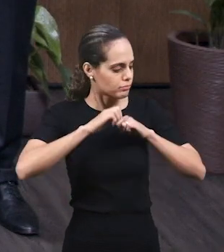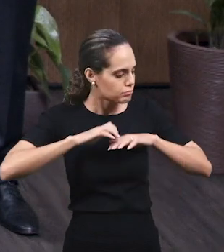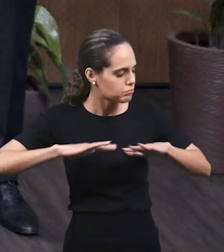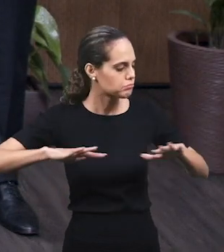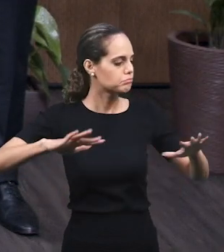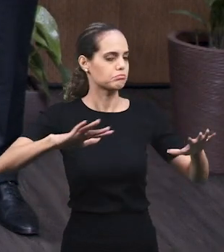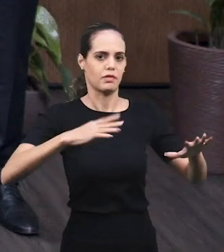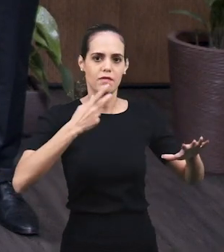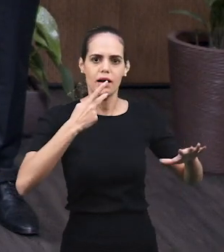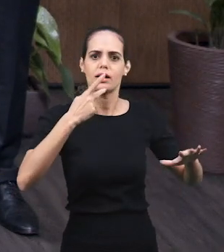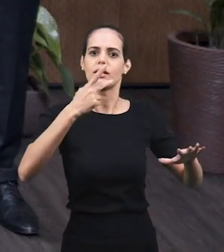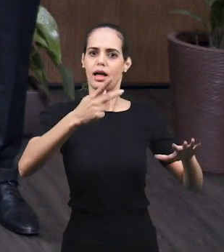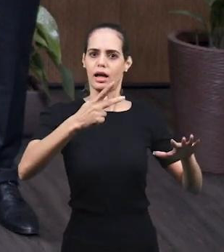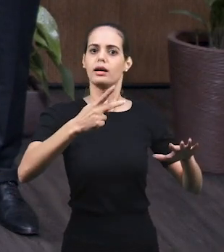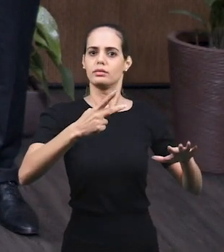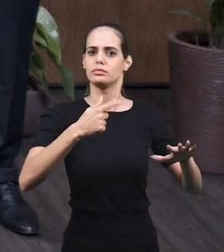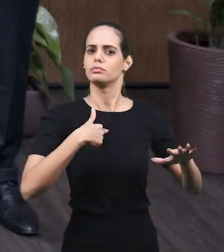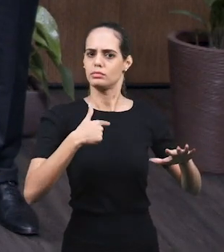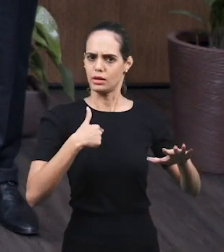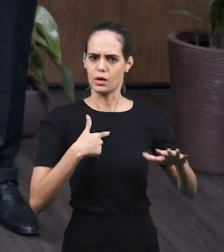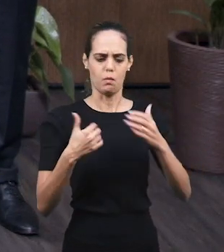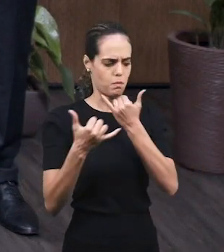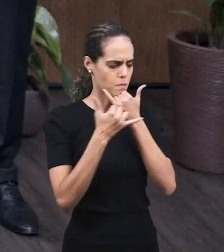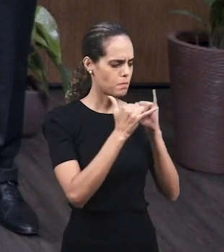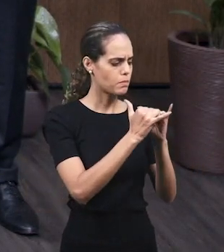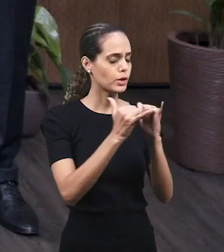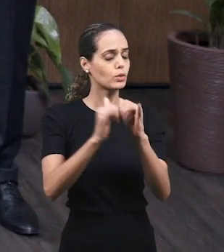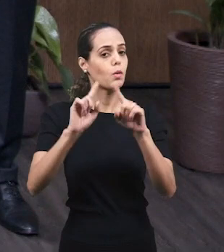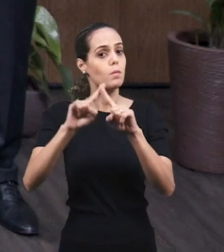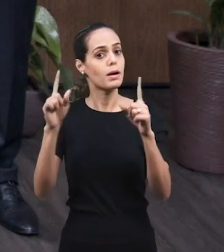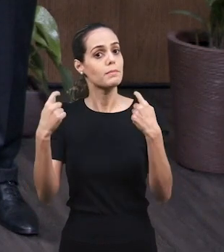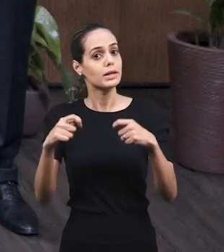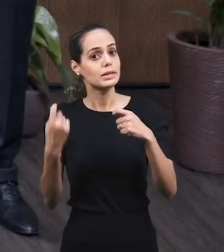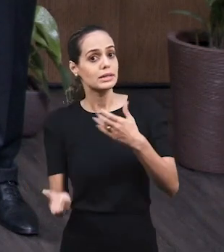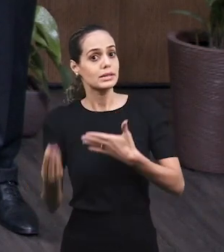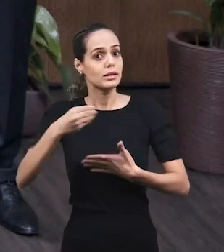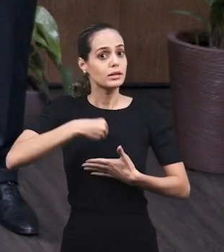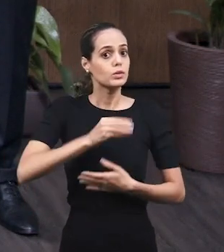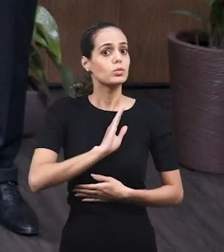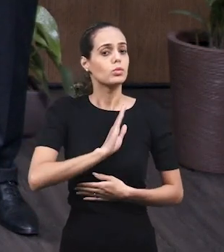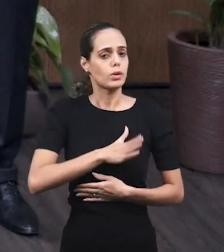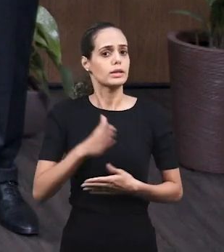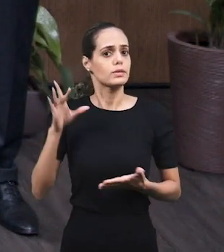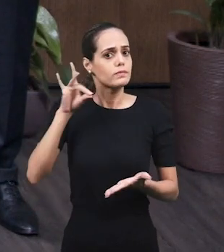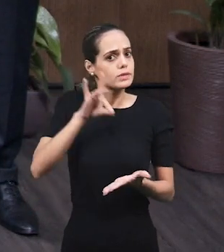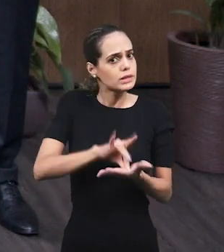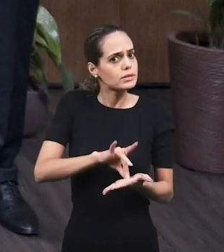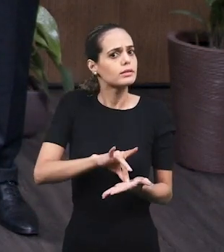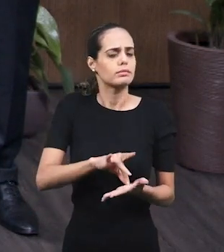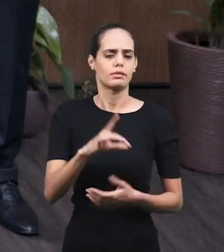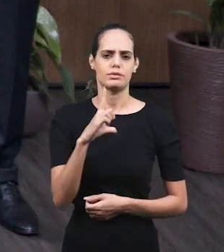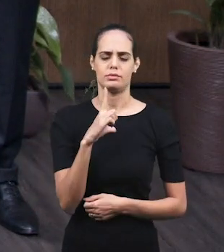expresse, verbale, publique, quand nécessaire. Mes bien-aimés,